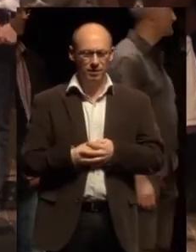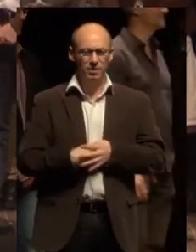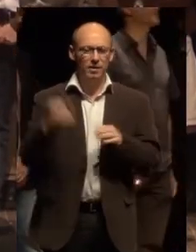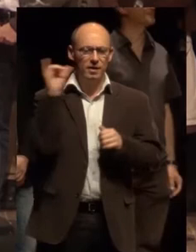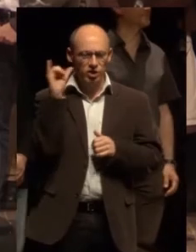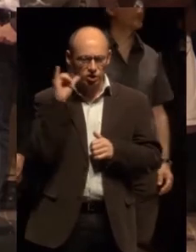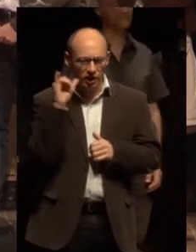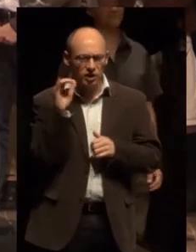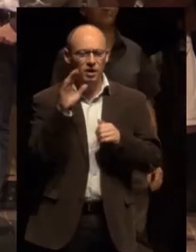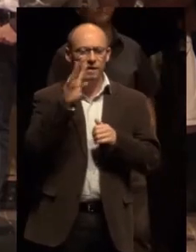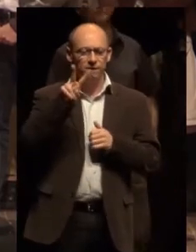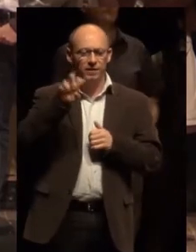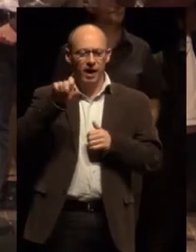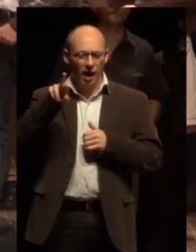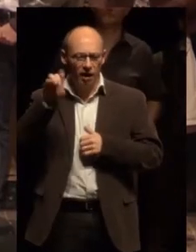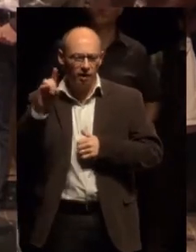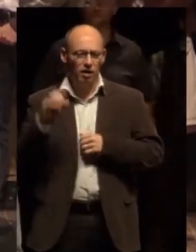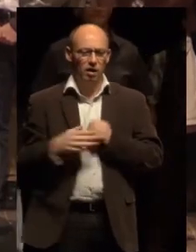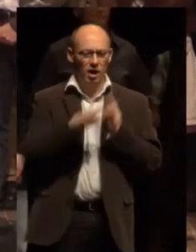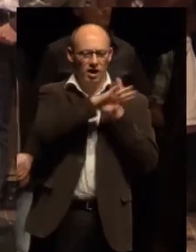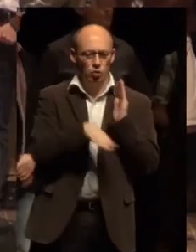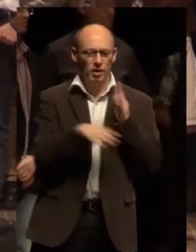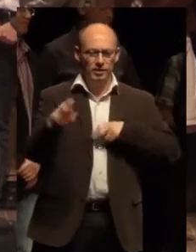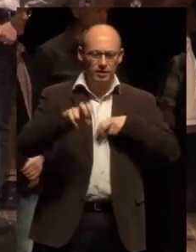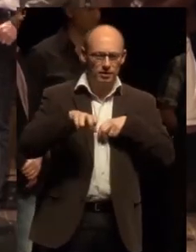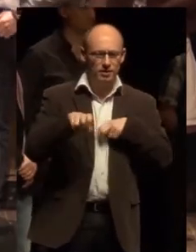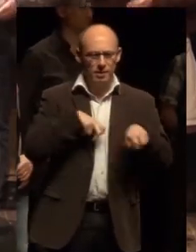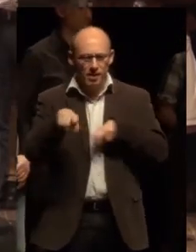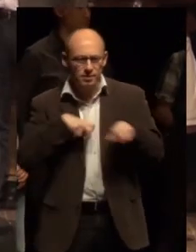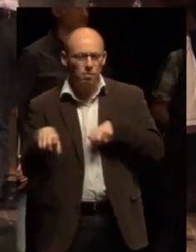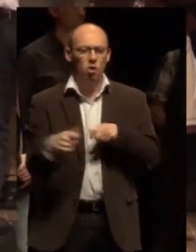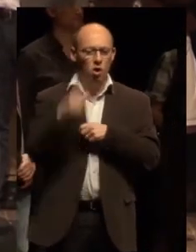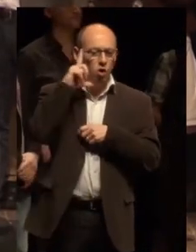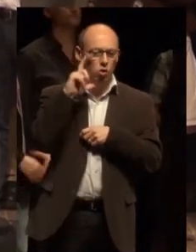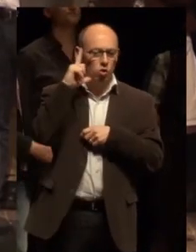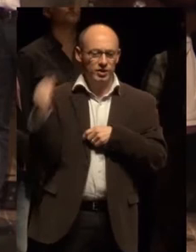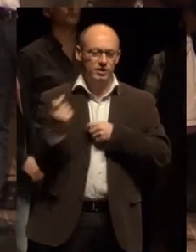Jacques Viard, adjoint au déplacement et à logistique urbaine.